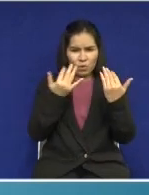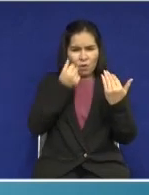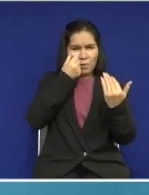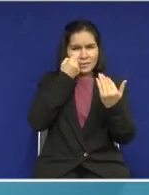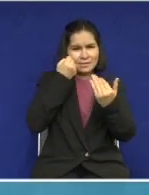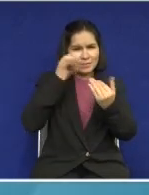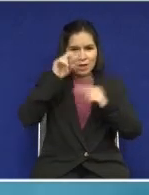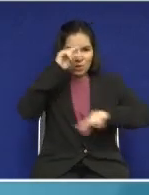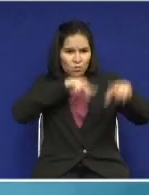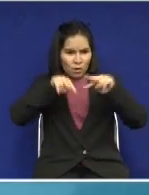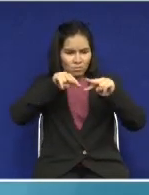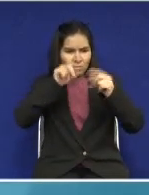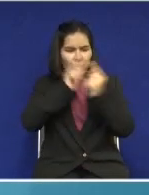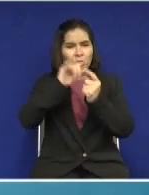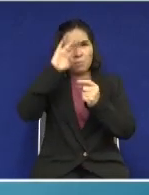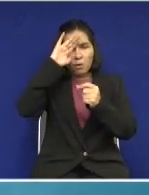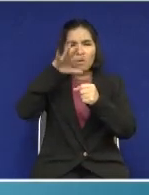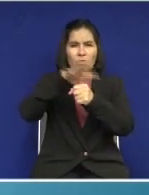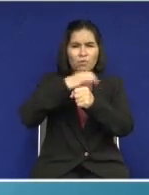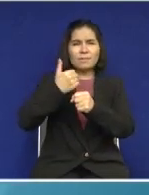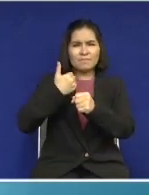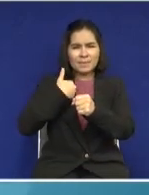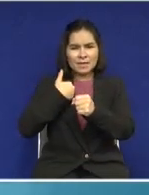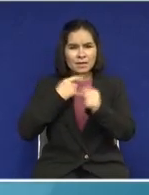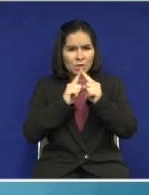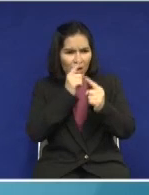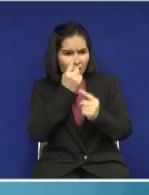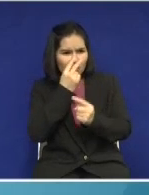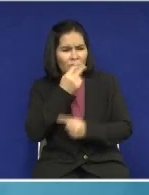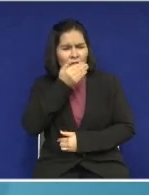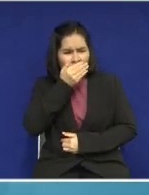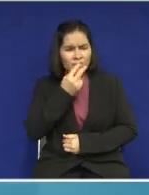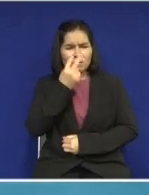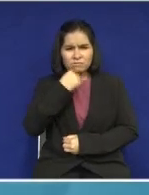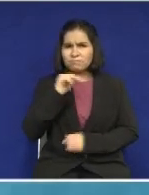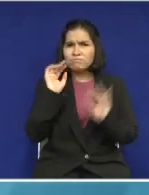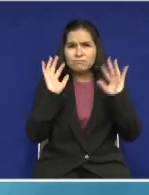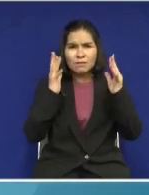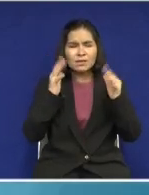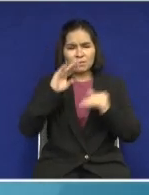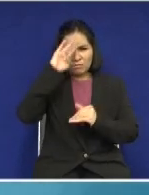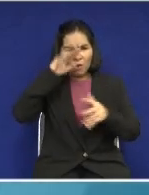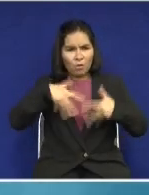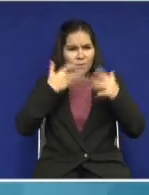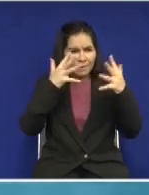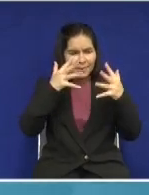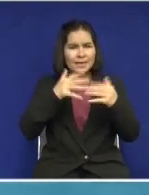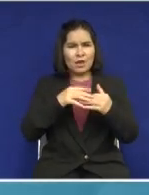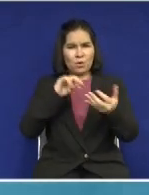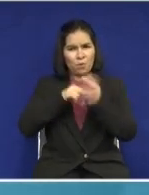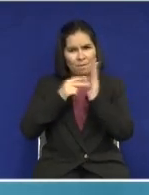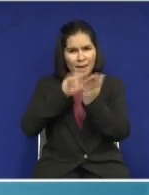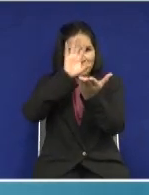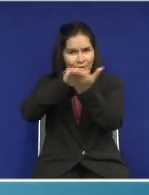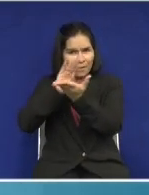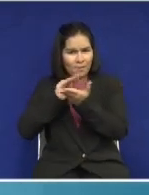ป็นการตรวจพบเชื้อซึ่งผู้ป่วยส่วนใหญ่ก็ไม่มีอาการเช่นเดียวกันเพราะฉะนั้นค่ะเมื่อนำทั้ง2อย่างนี้มารวมกันค่ะ